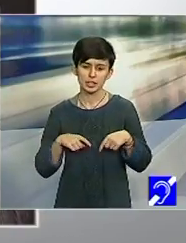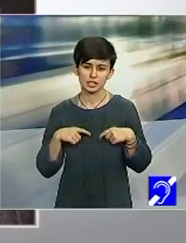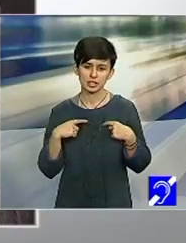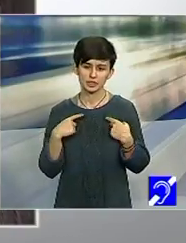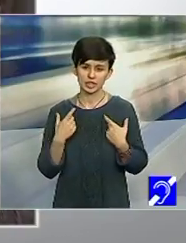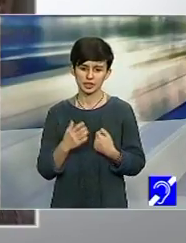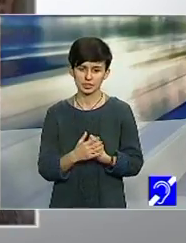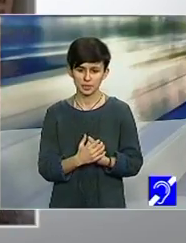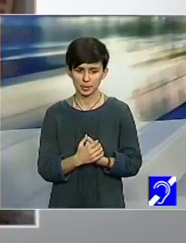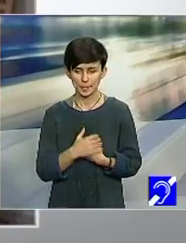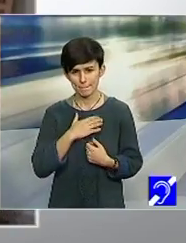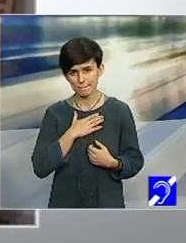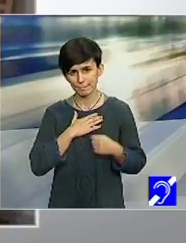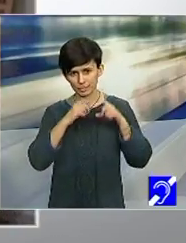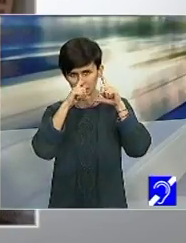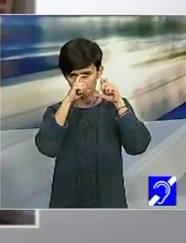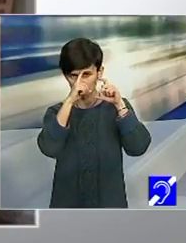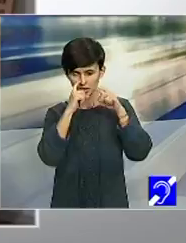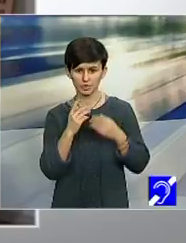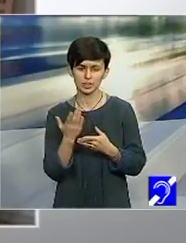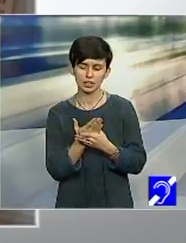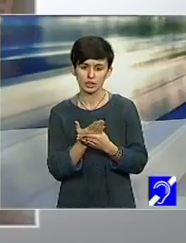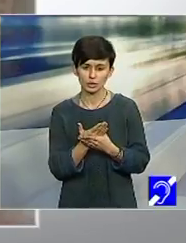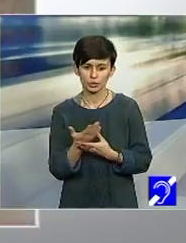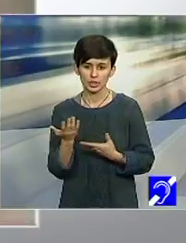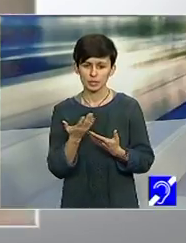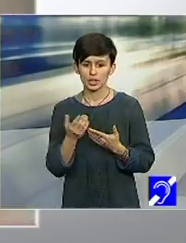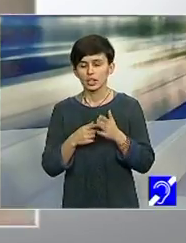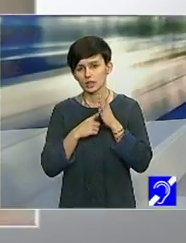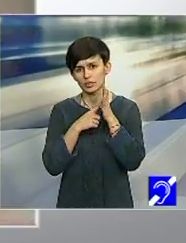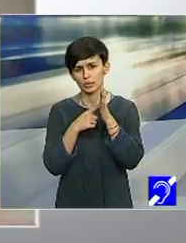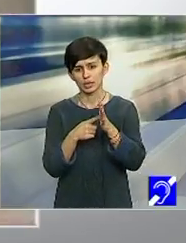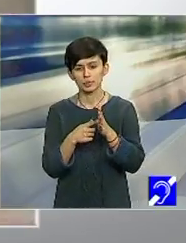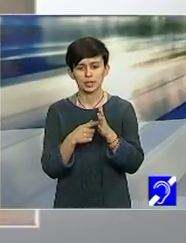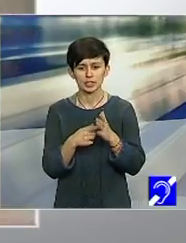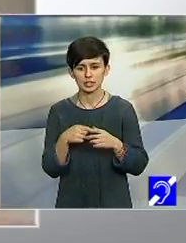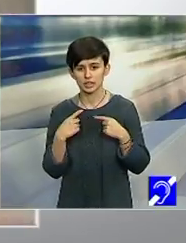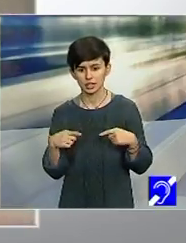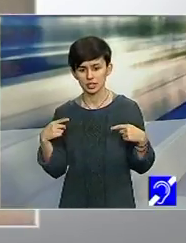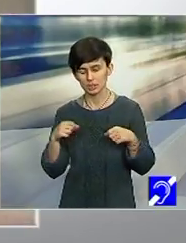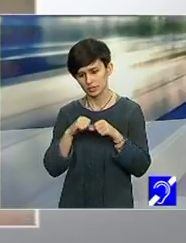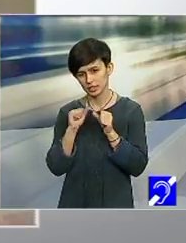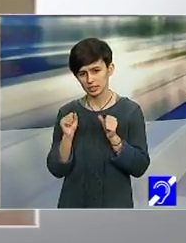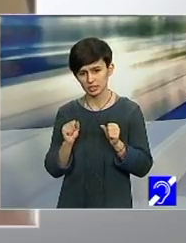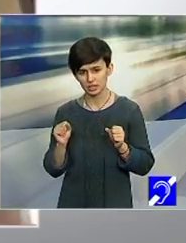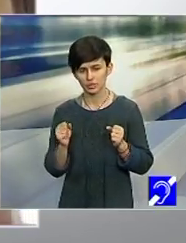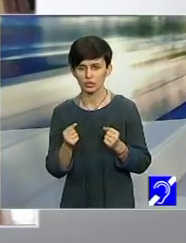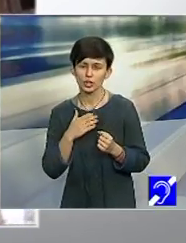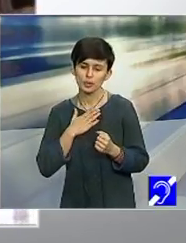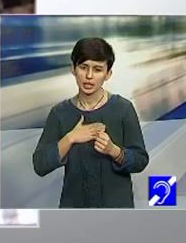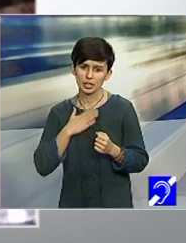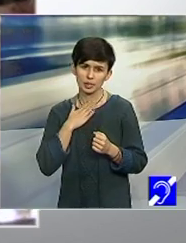să avem fotografii, fotodocument pe care le vom expune în diverse modalități atractive. Vom